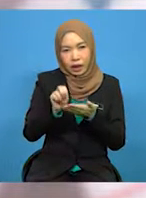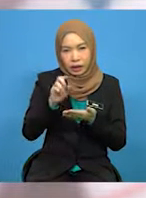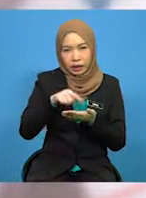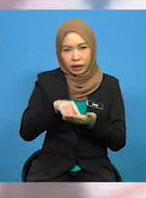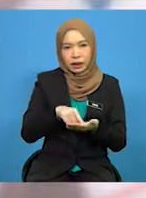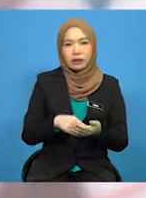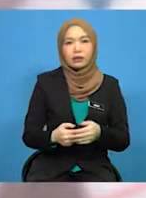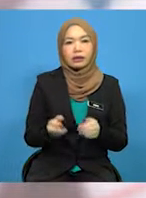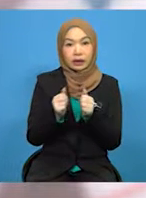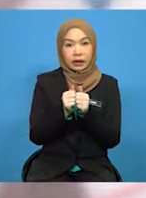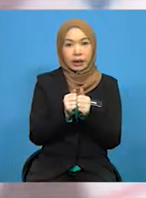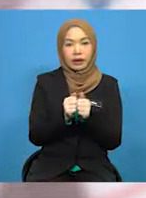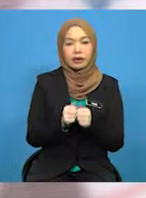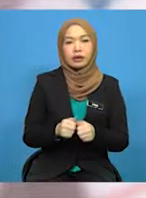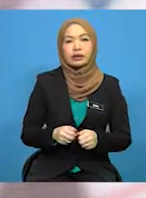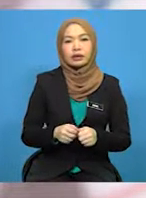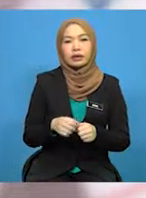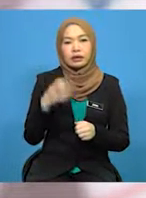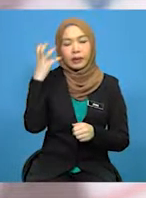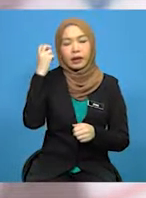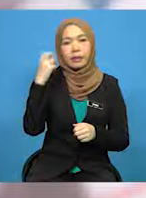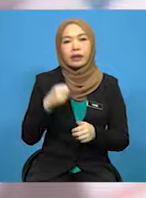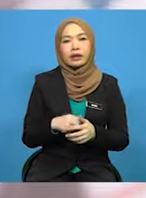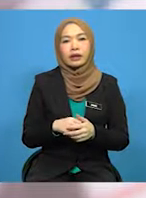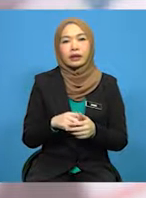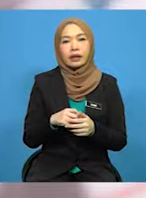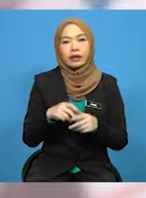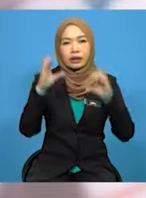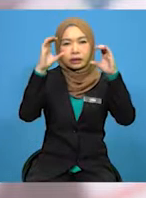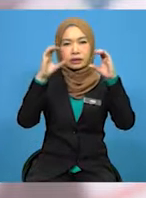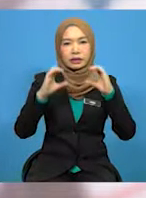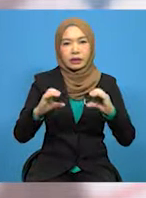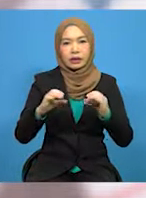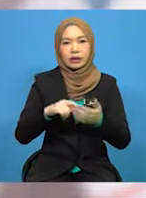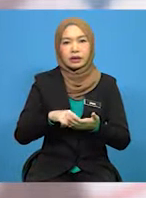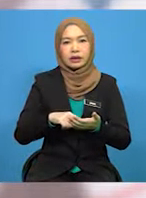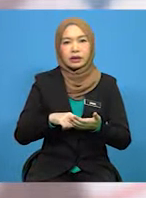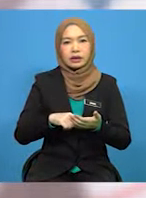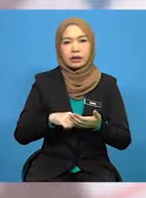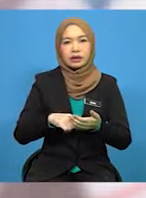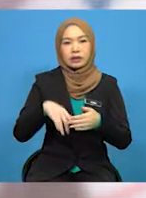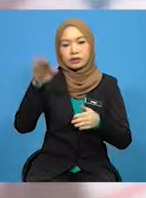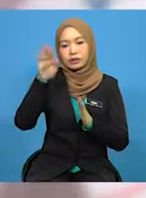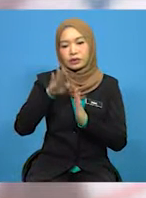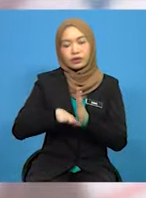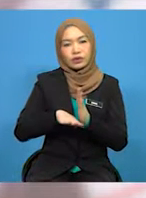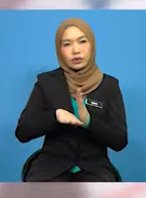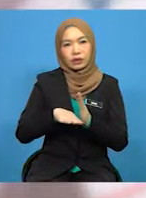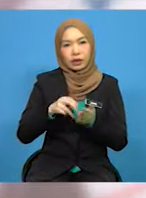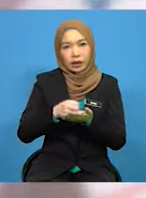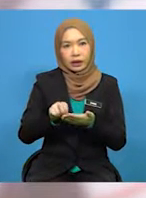mengamalkan kaedah yang berbeza, maka susut nilai ini diambil